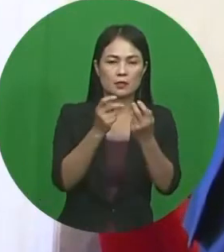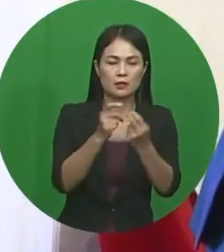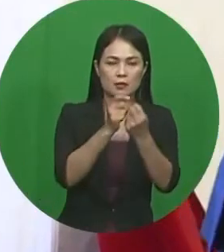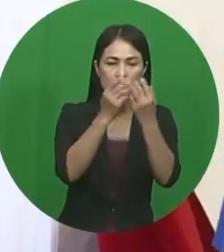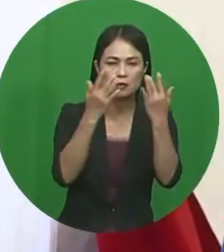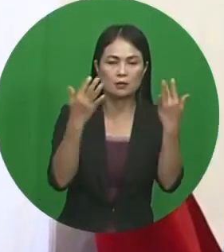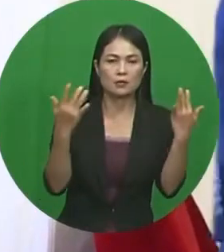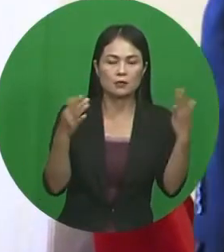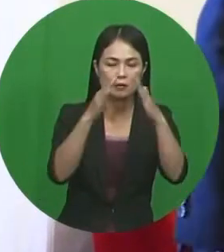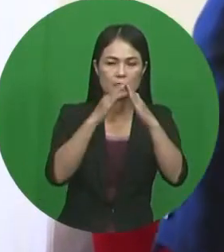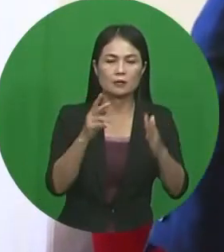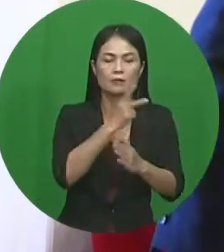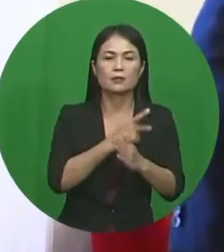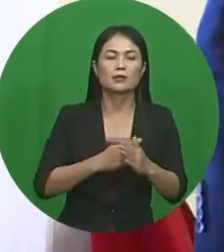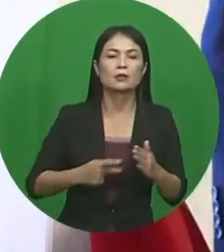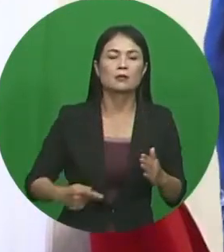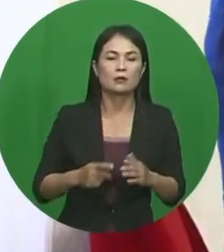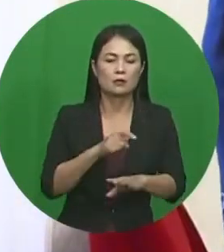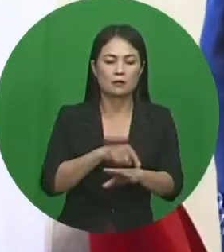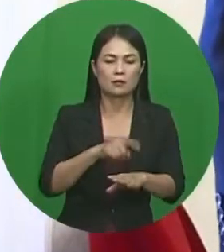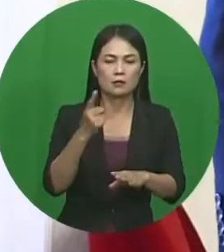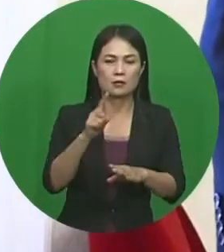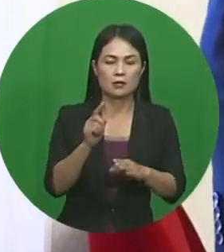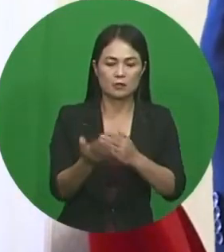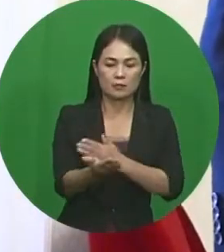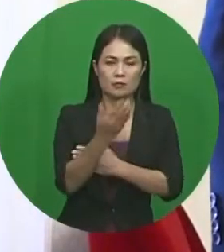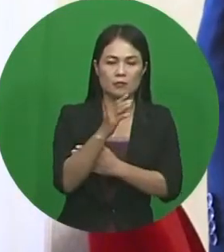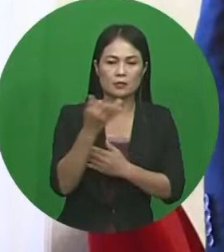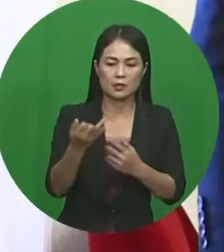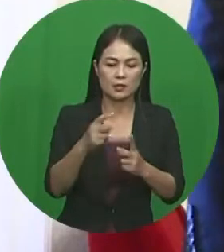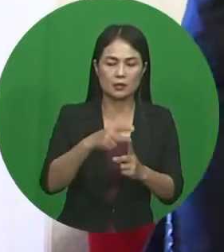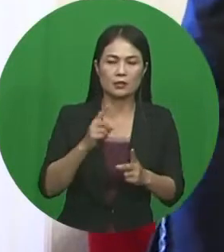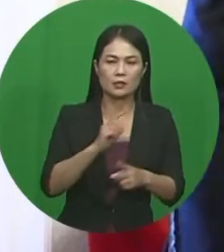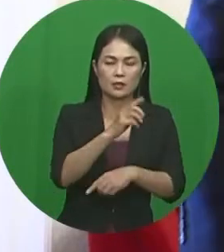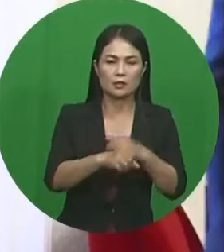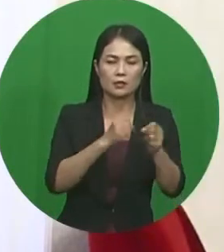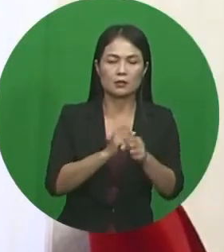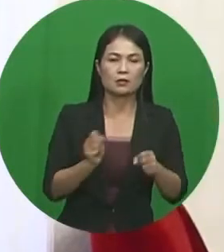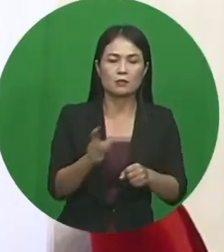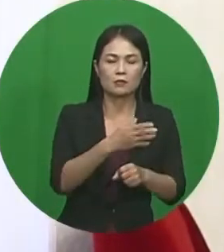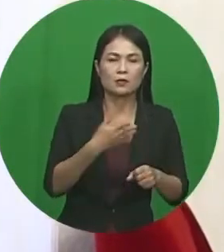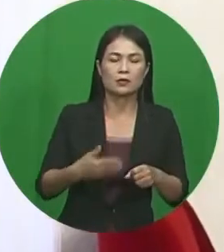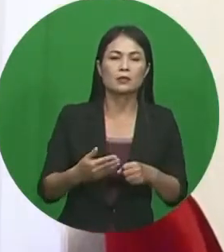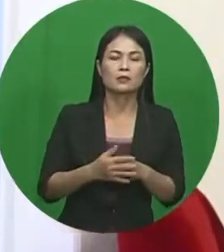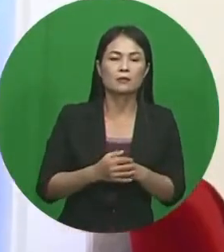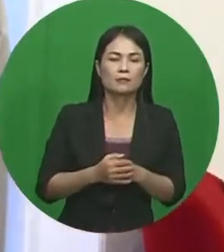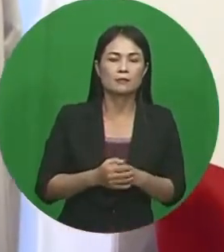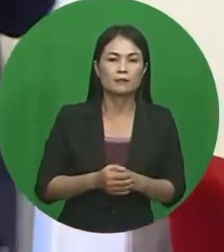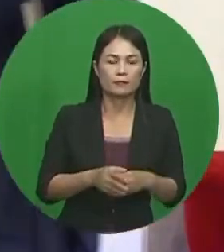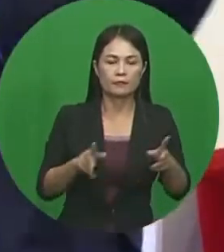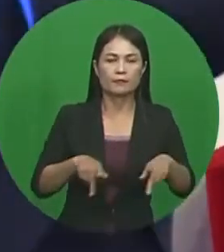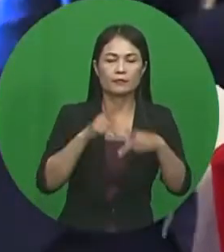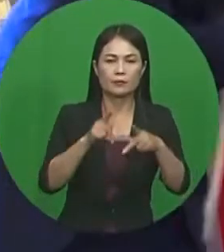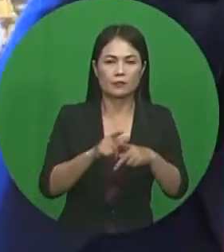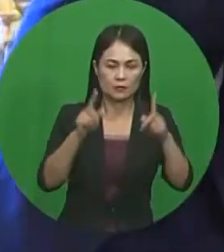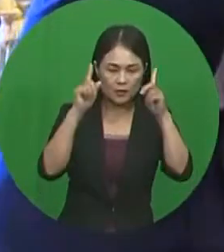ក្នុងព្រះបរមរាជវាំងវេលាម៉ោង11ព្រឹកថ្ងៃទី7ខែតុលាឆ្នាំ2019ក្នុងឱកាស